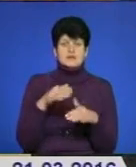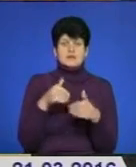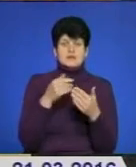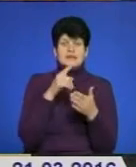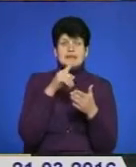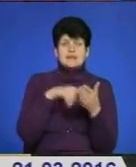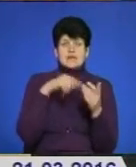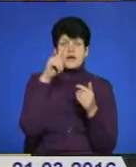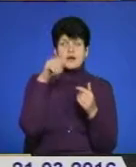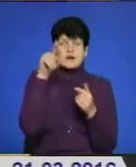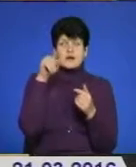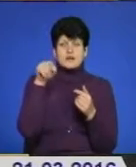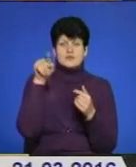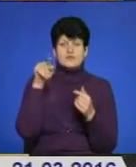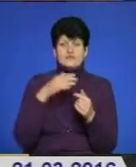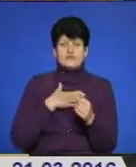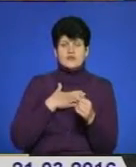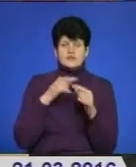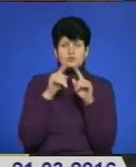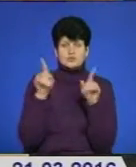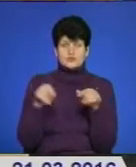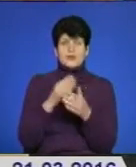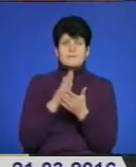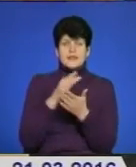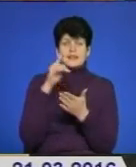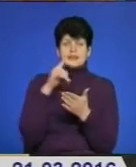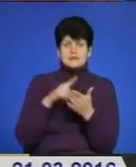галочку в нашому бюлетені, вони дійсно мали цю надію, і вона була не втрачена.